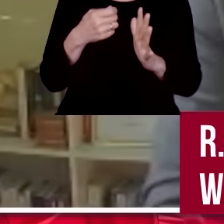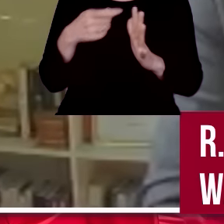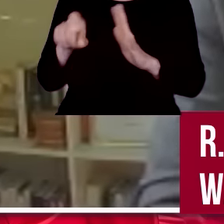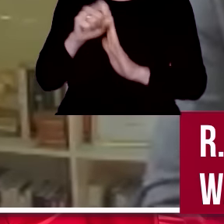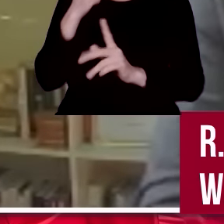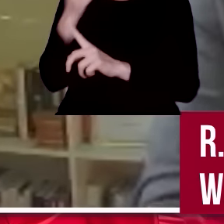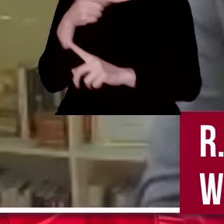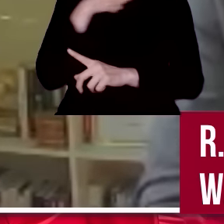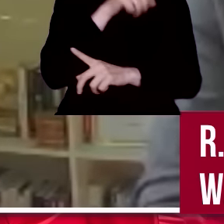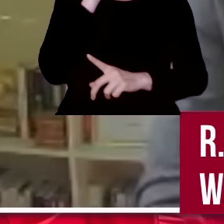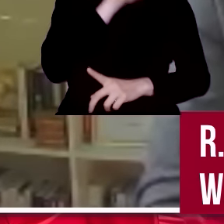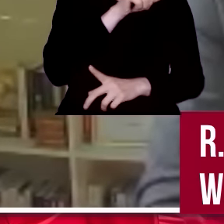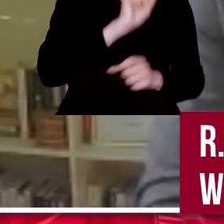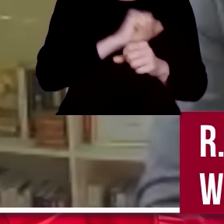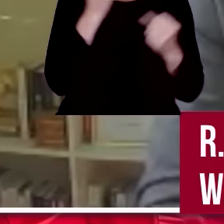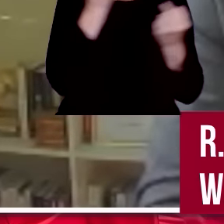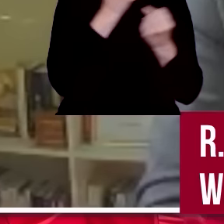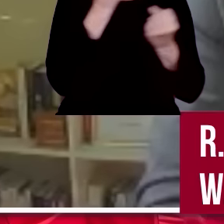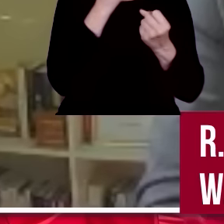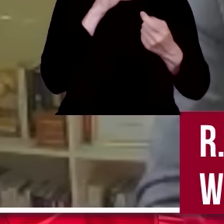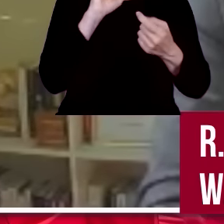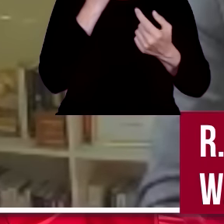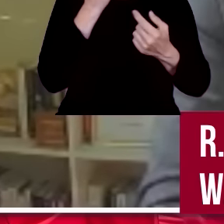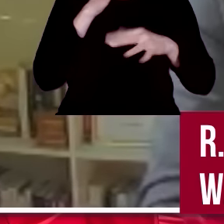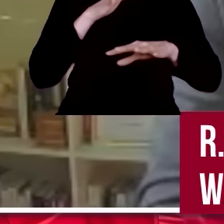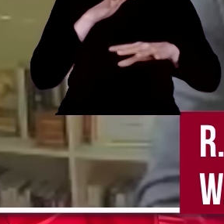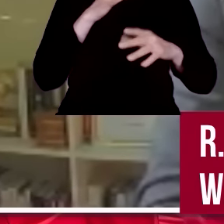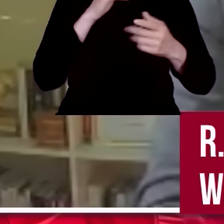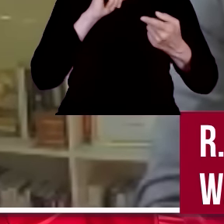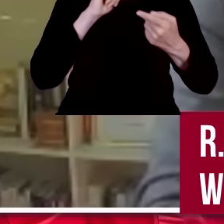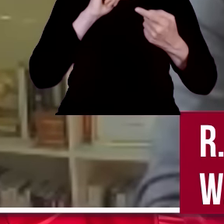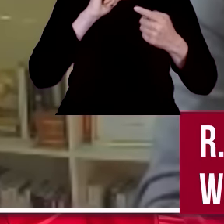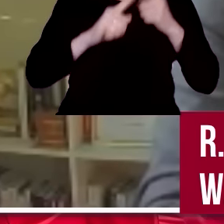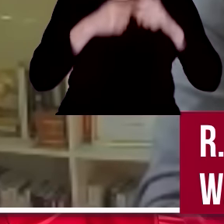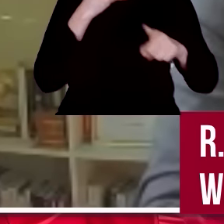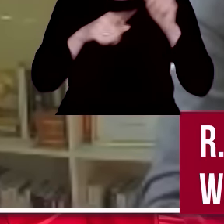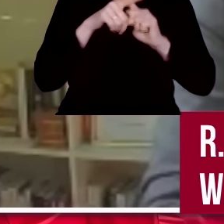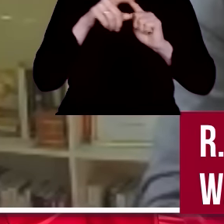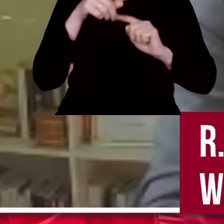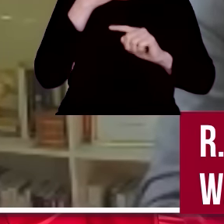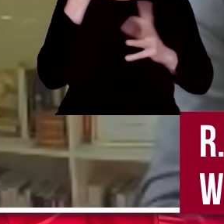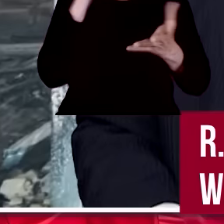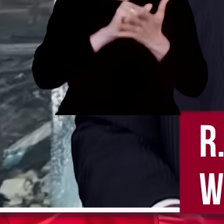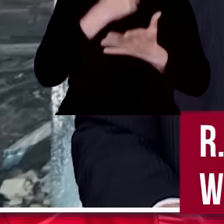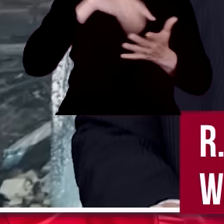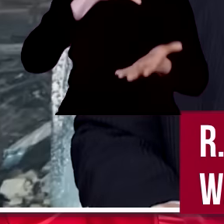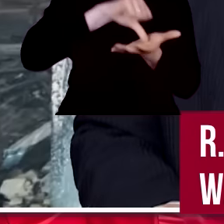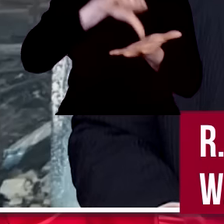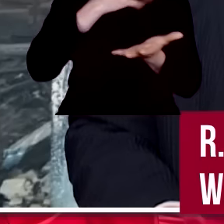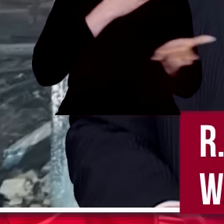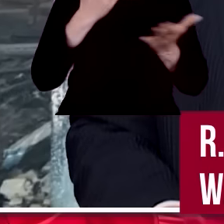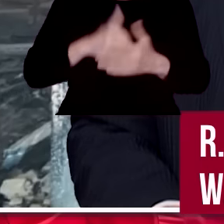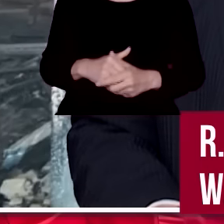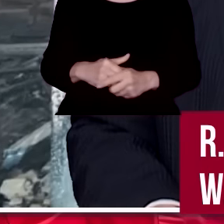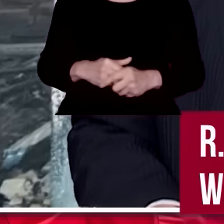kontekście stosunku polityków rządzących krajem i stolicą do wydarzeń w kraju Agaton Koziński redaktorze